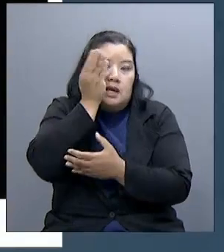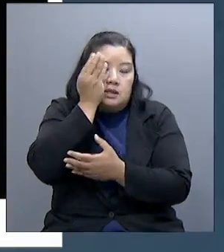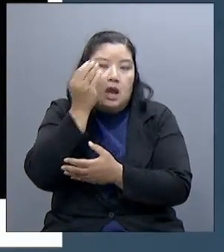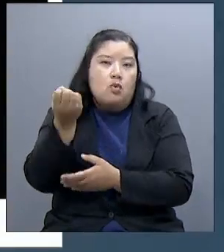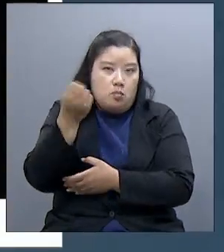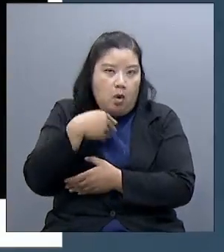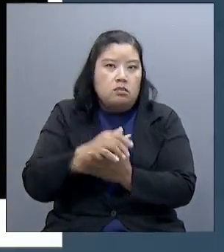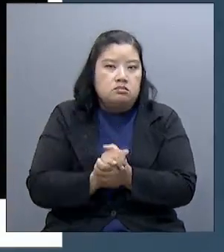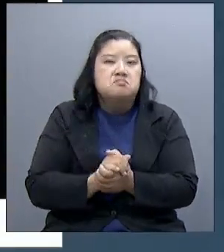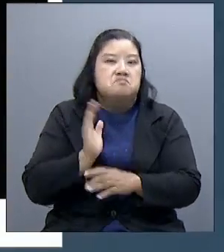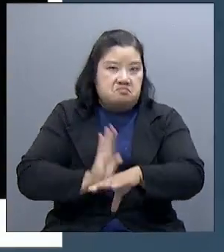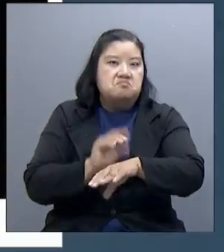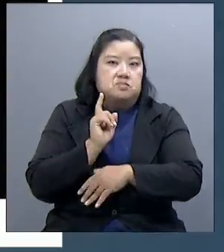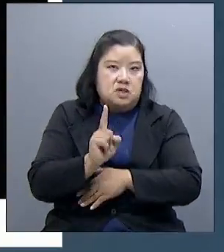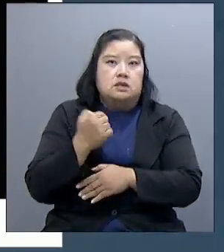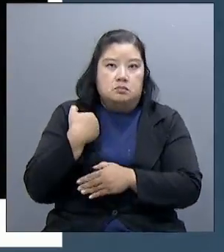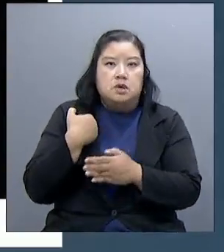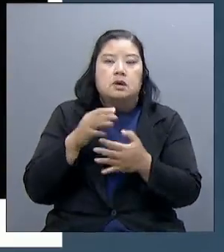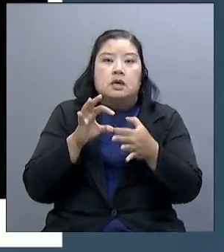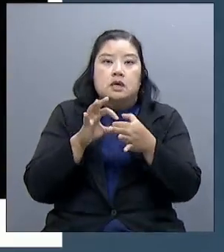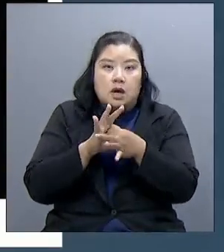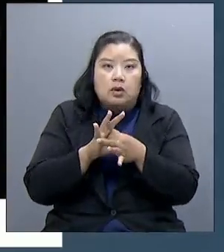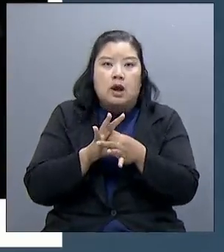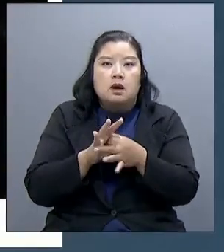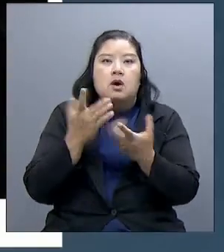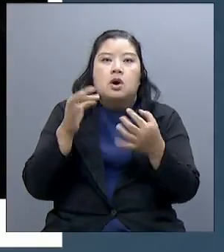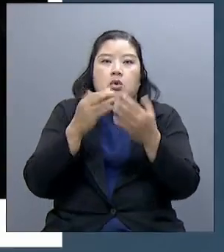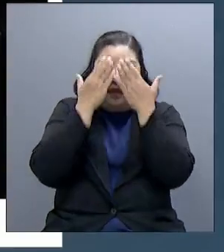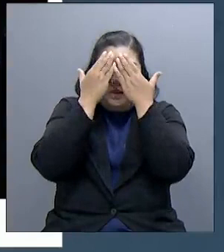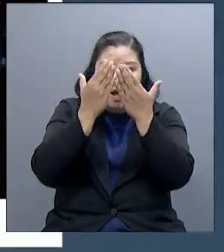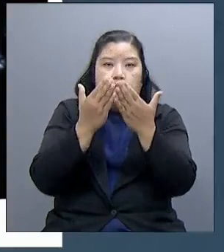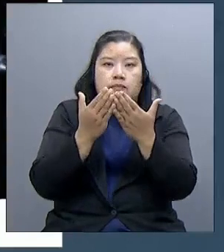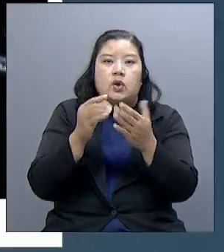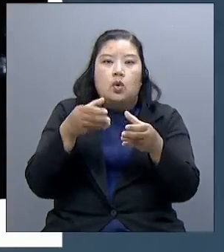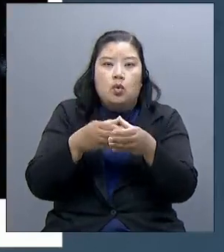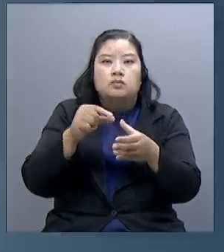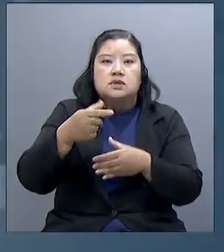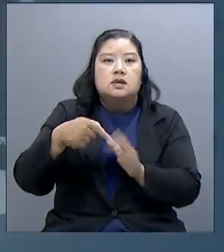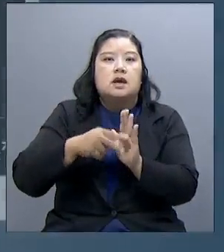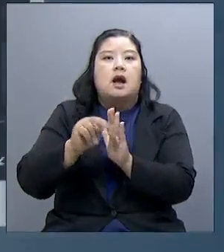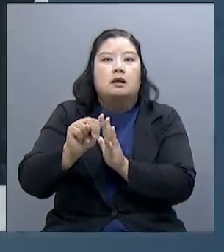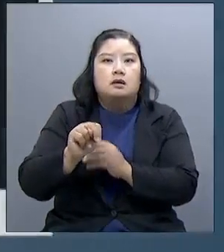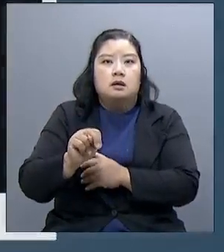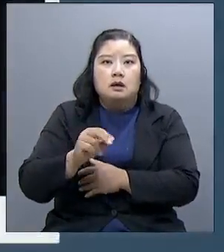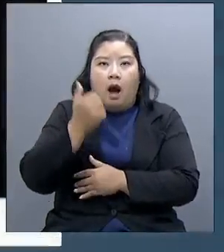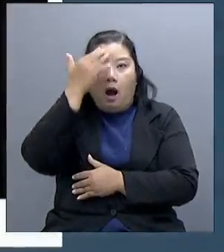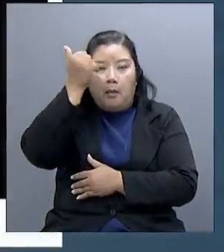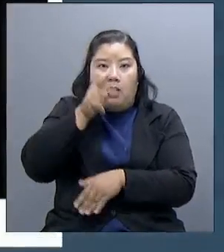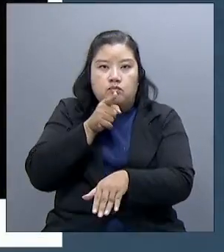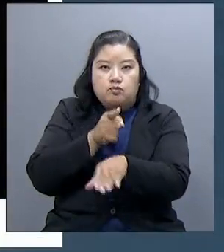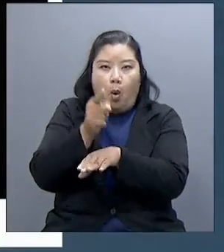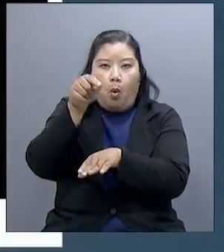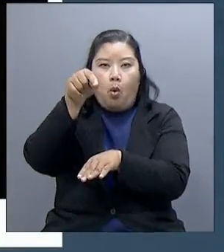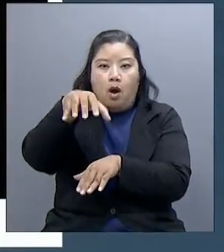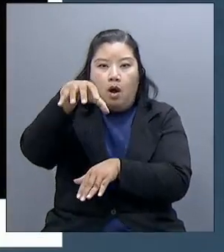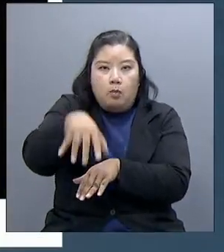าเป็นฝีมือของกลุ่มมุสลิมจีฮัดต้องเป็นผู้รับผิดชอบต่อการยิงจรวดที่ล้มเหลวซึ่งทำให้เกิดการโจมตีโรงพย